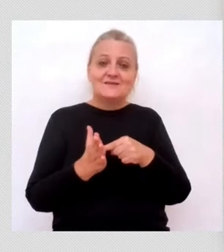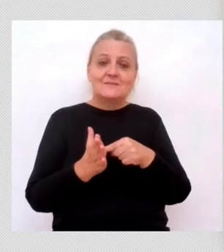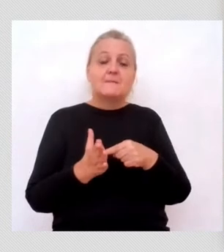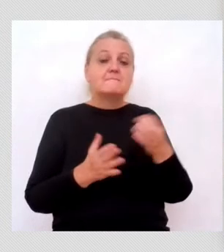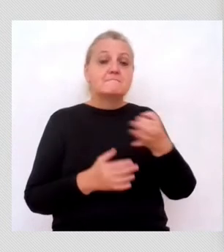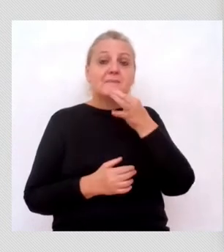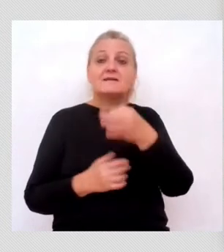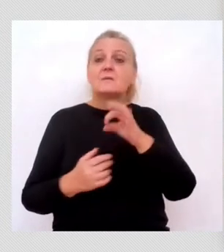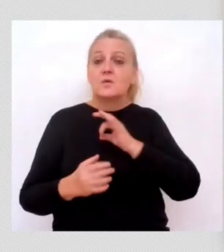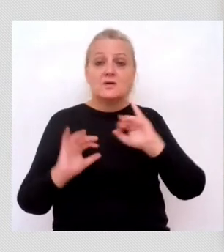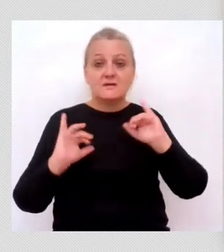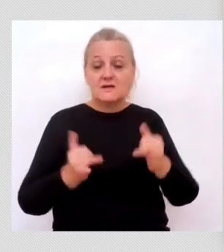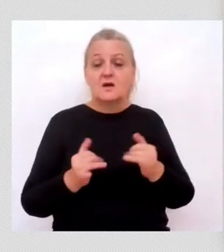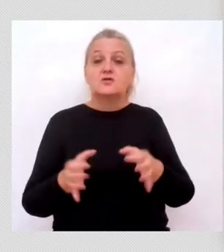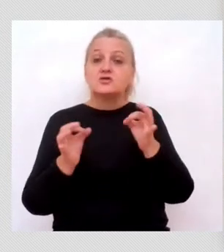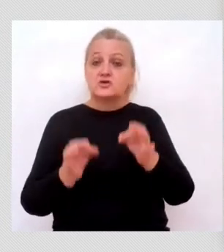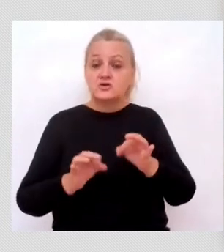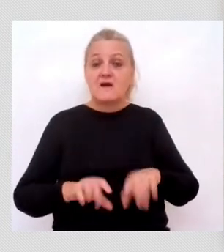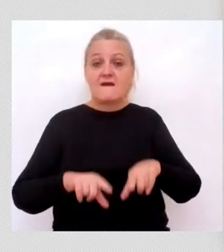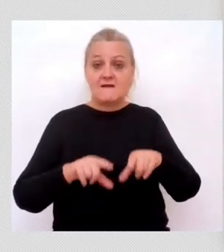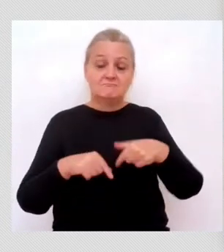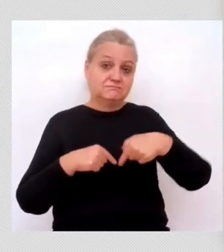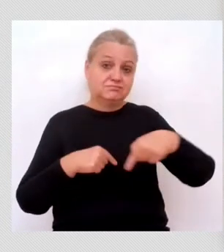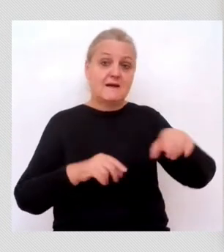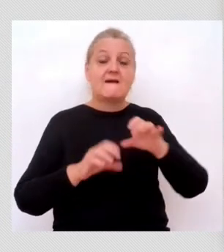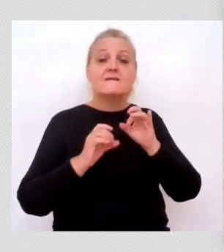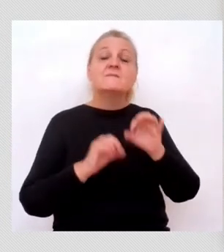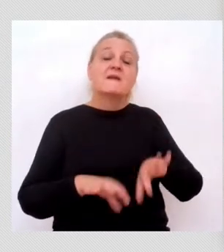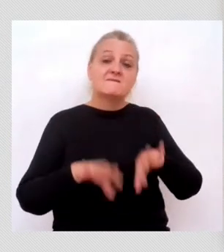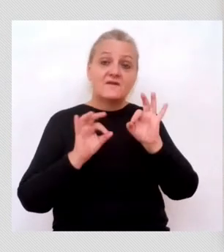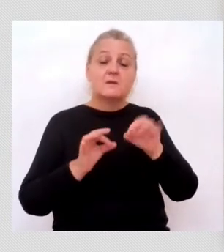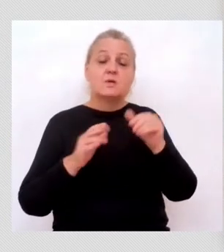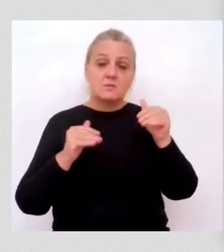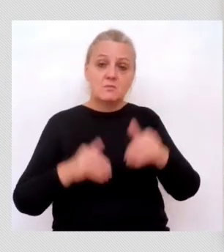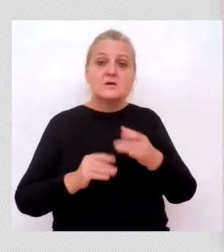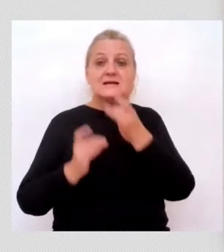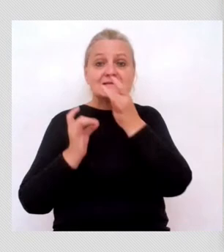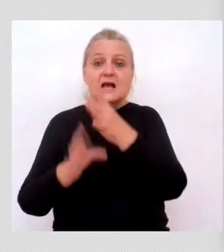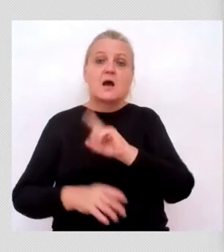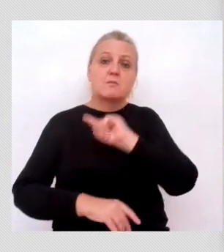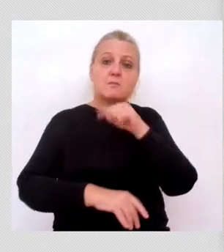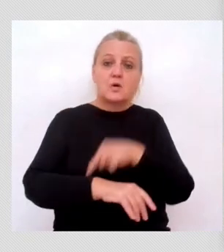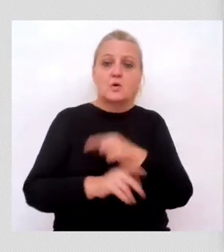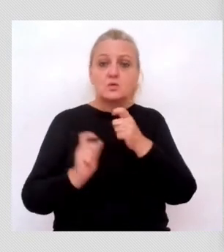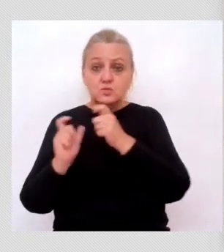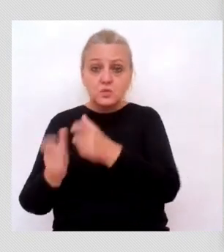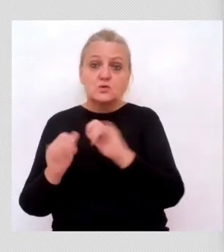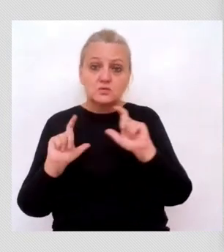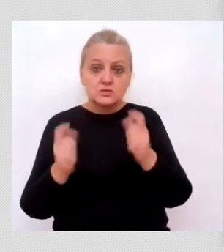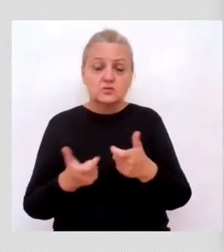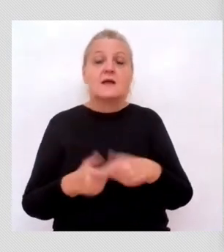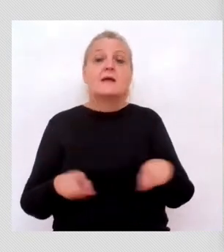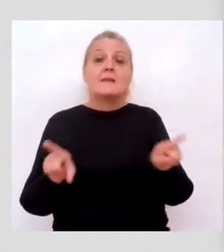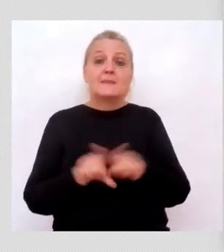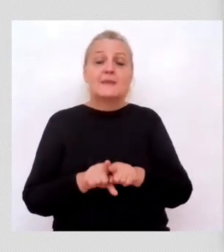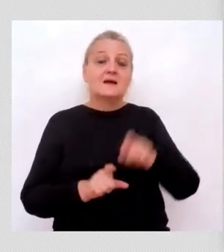Pytanie moje jest takie, co dzisiaj do wyborów można zaskarżyć, co zgłosić do prokuratury, w jaki sposób spracować z akcjonariuszami spółek Skarbu Państwa,